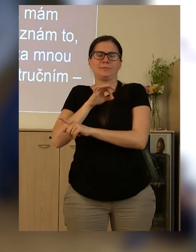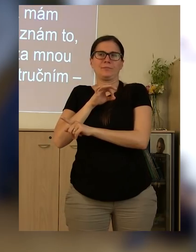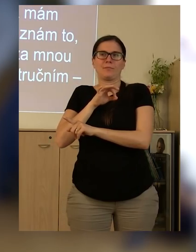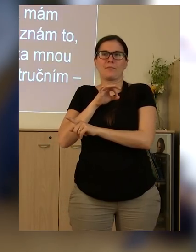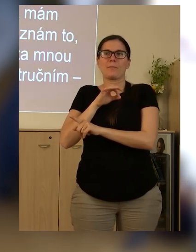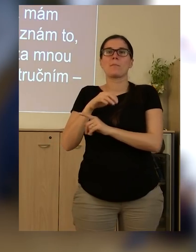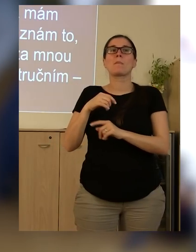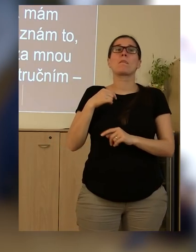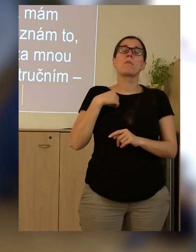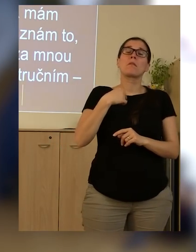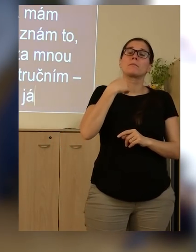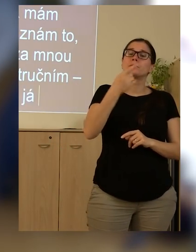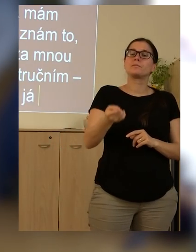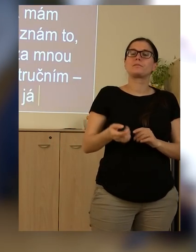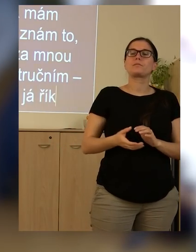A já jí říkám,